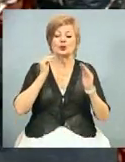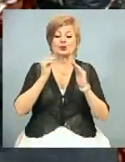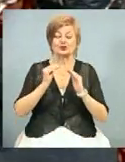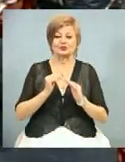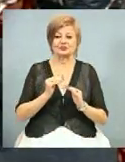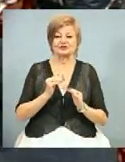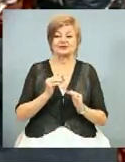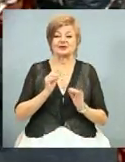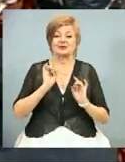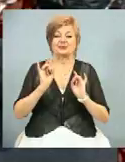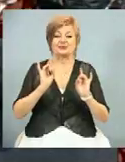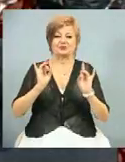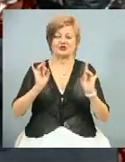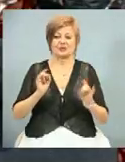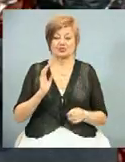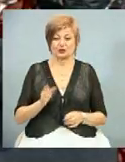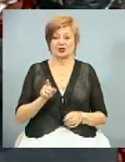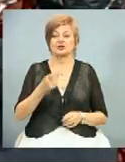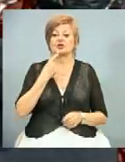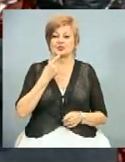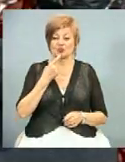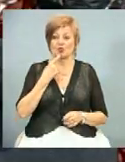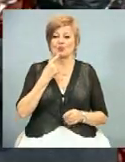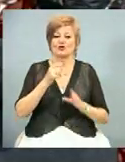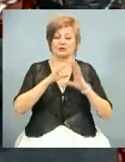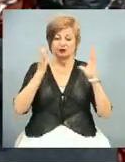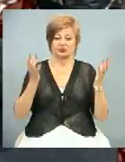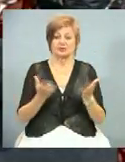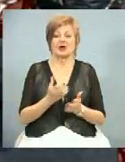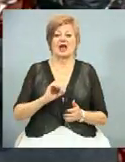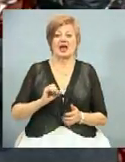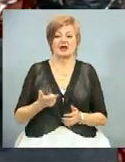буде пищати. Так. Ти колись надував повітряну кульку з гелієм?